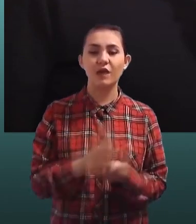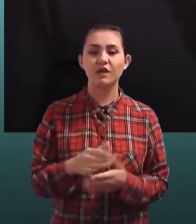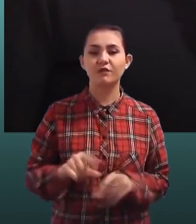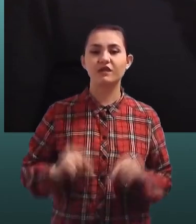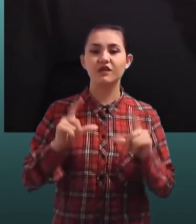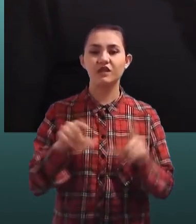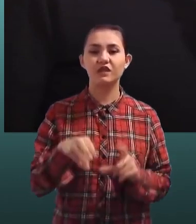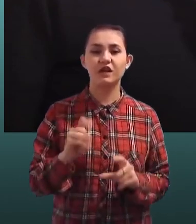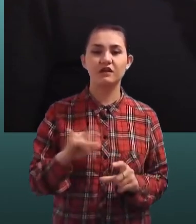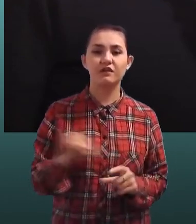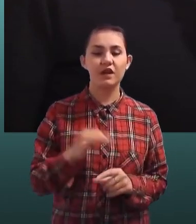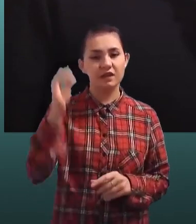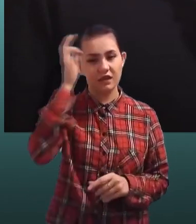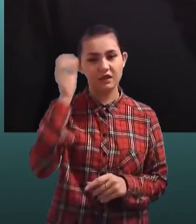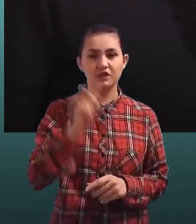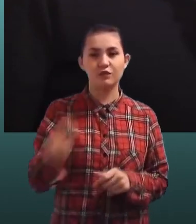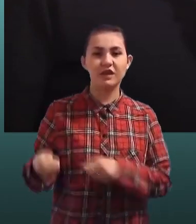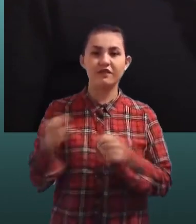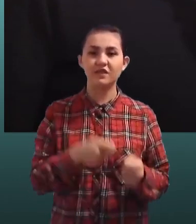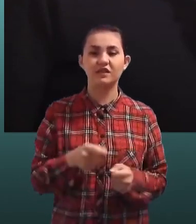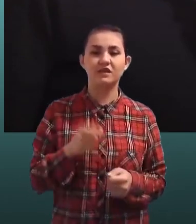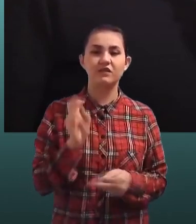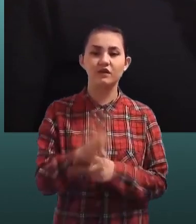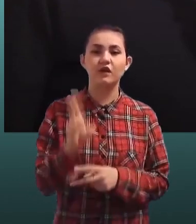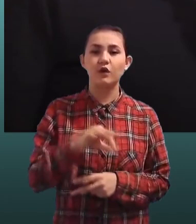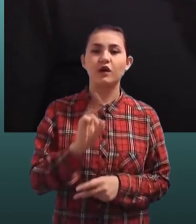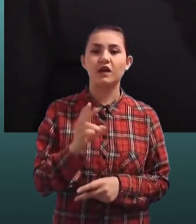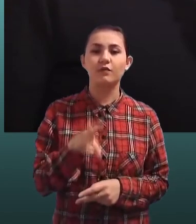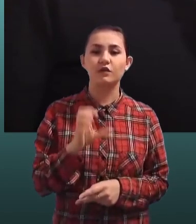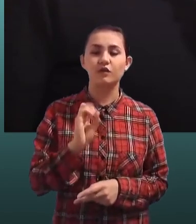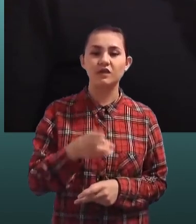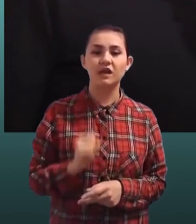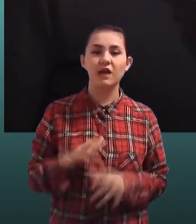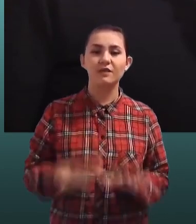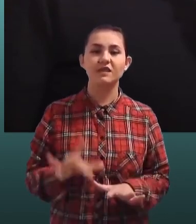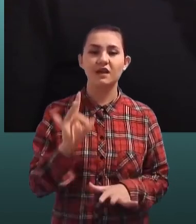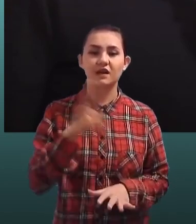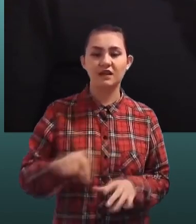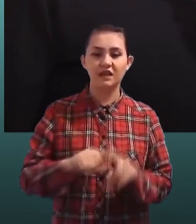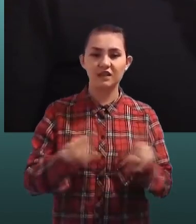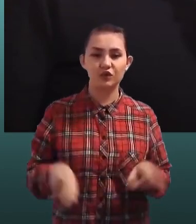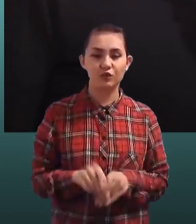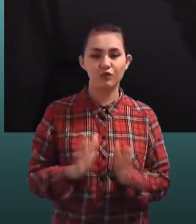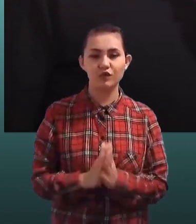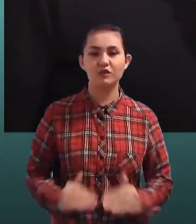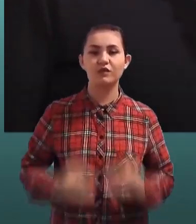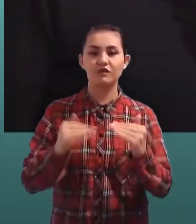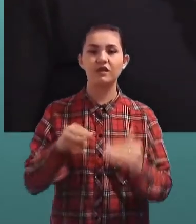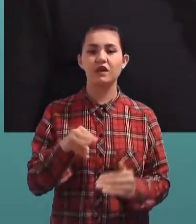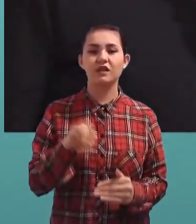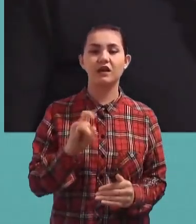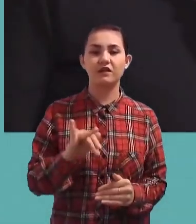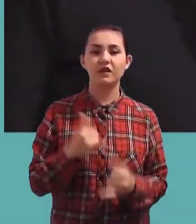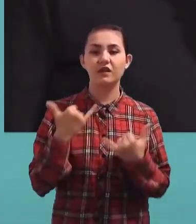тариф. Нагадаю, що перевізники звернулись до Краматорської міської ради листом і просять підвищити тариф. Наразі він